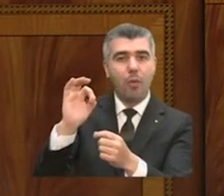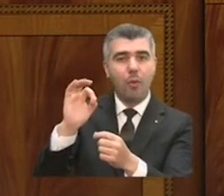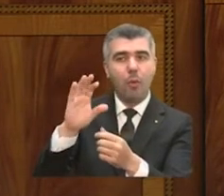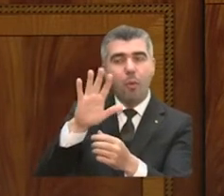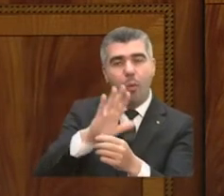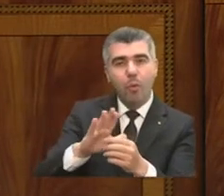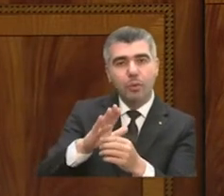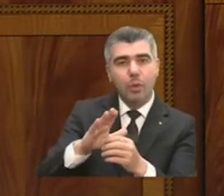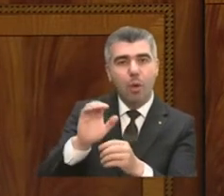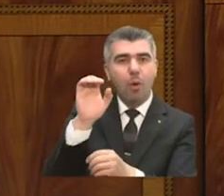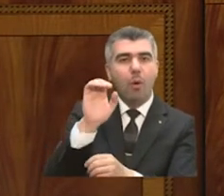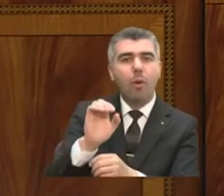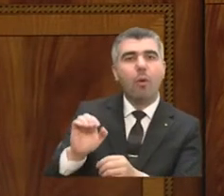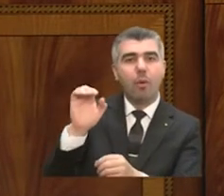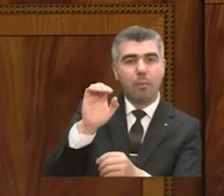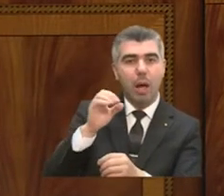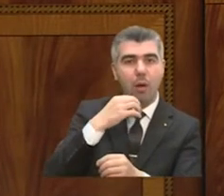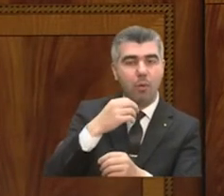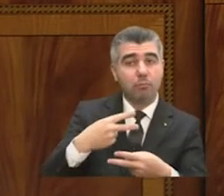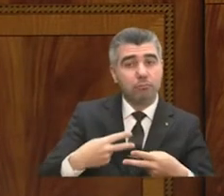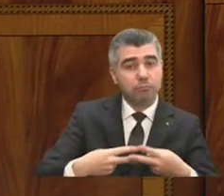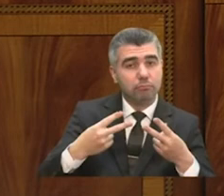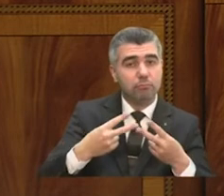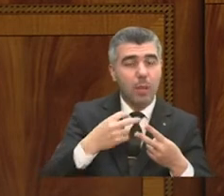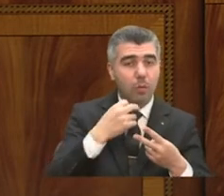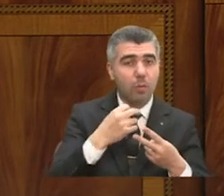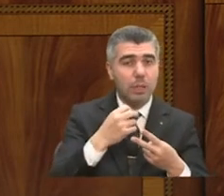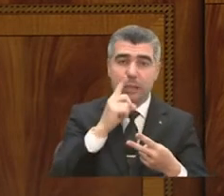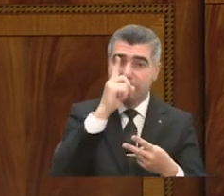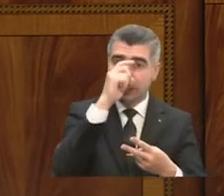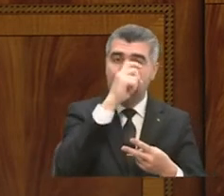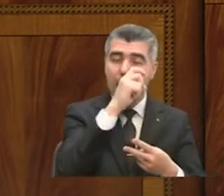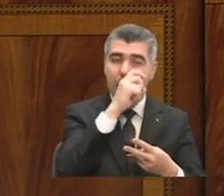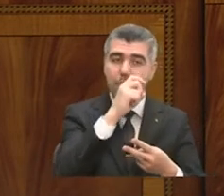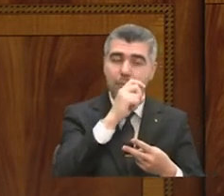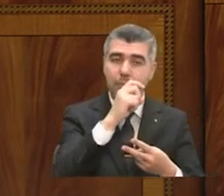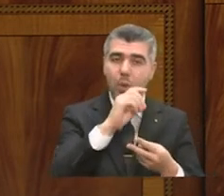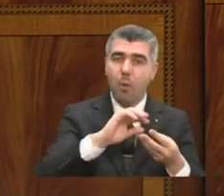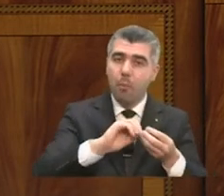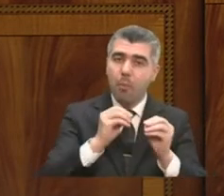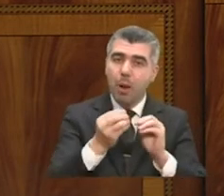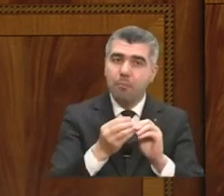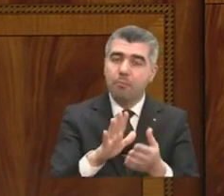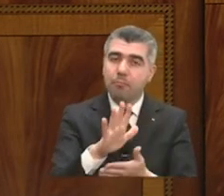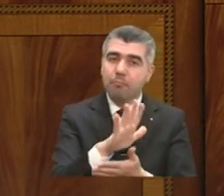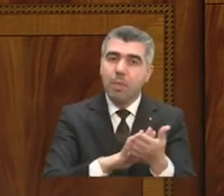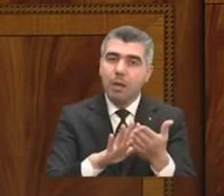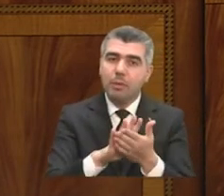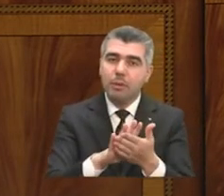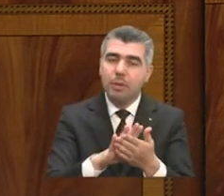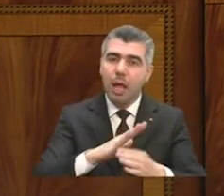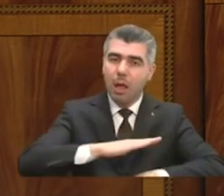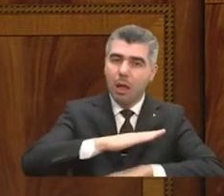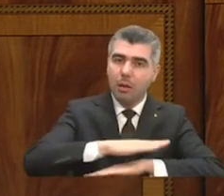la conscience des forces vives en Europe. C'est aussi